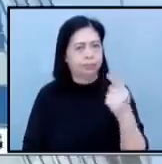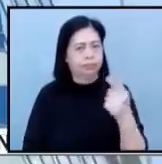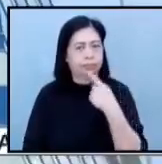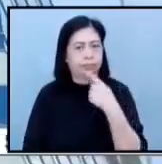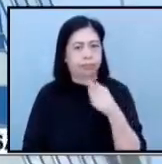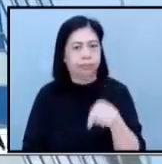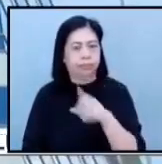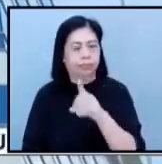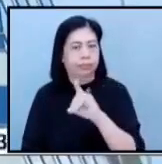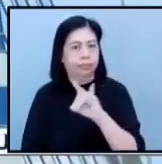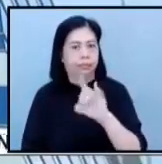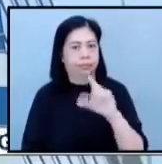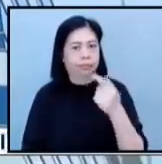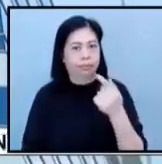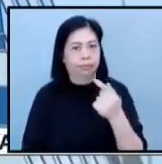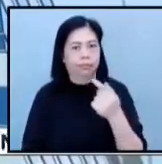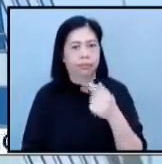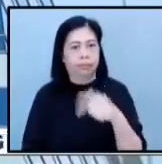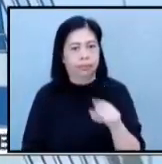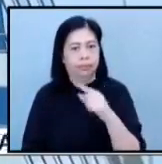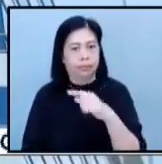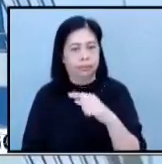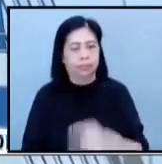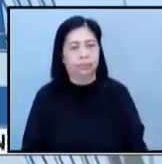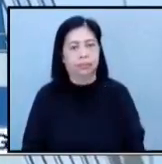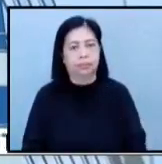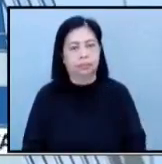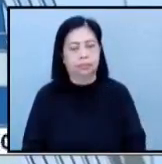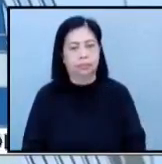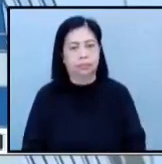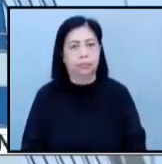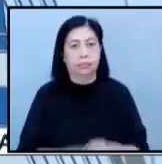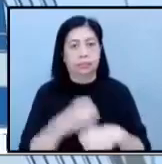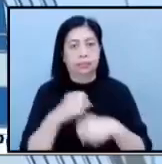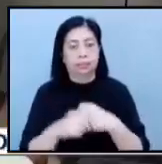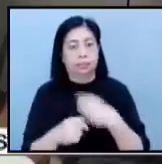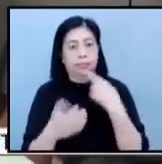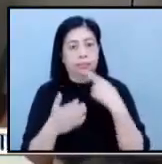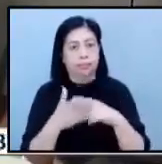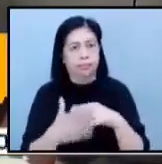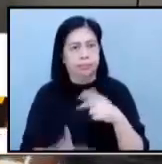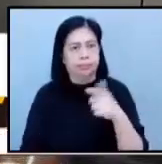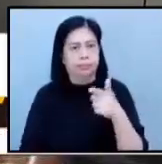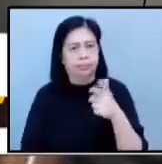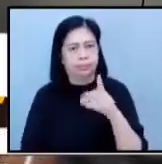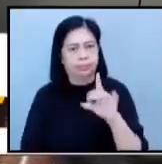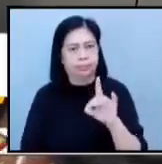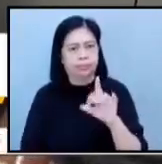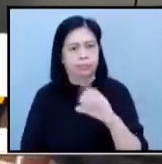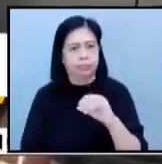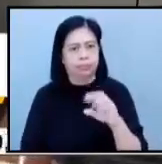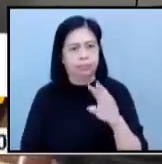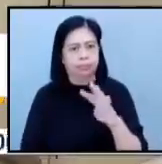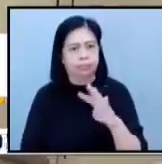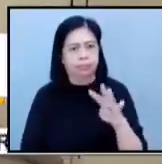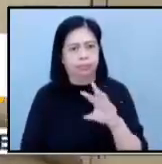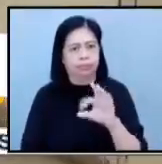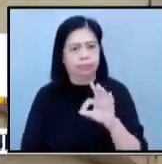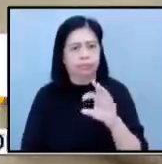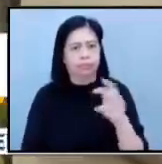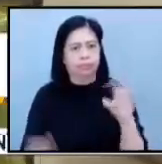of Interior Local Government o DILG year-end report, 28 lalawigan, 64 na syudad